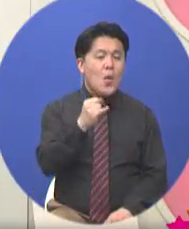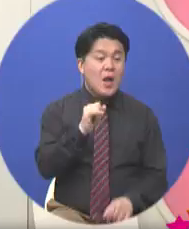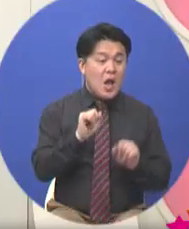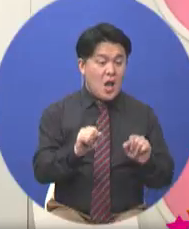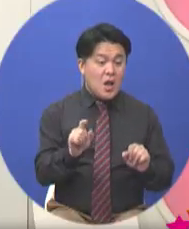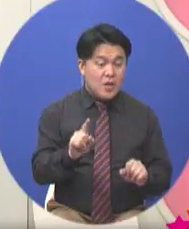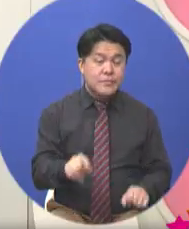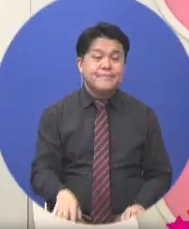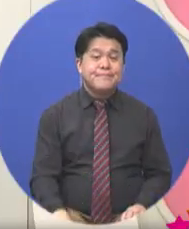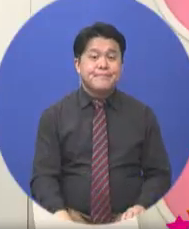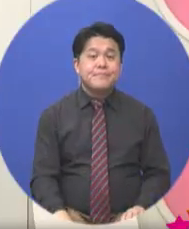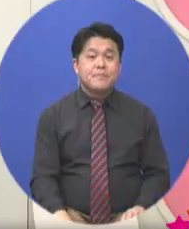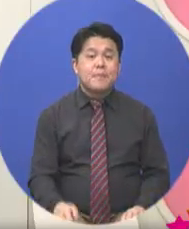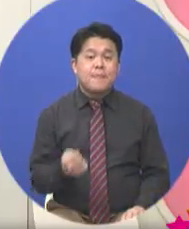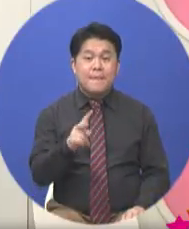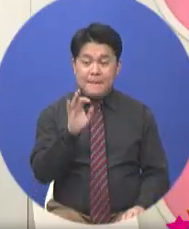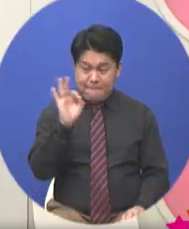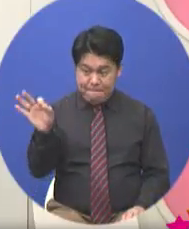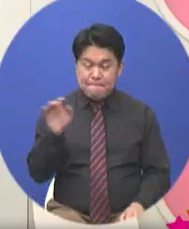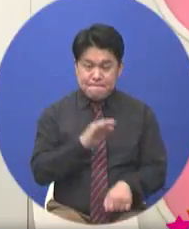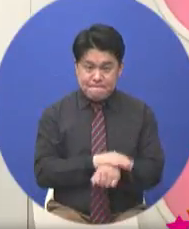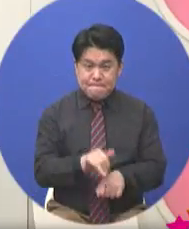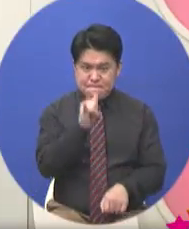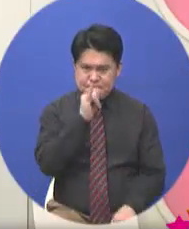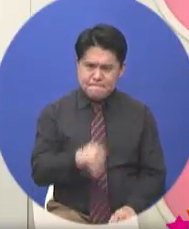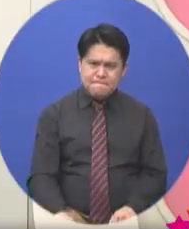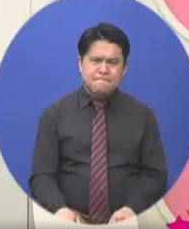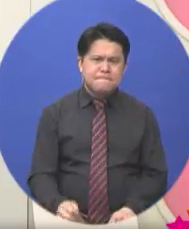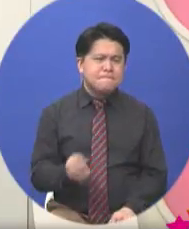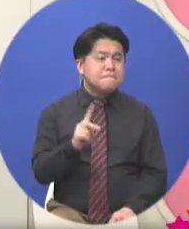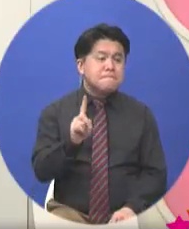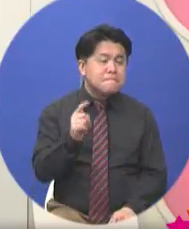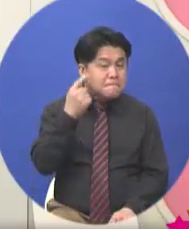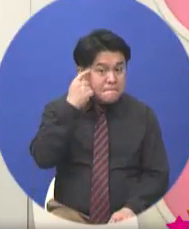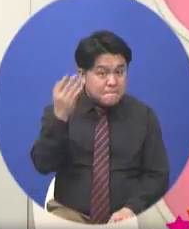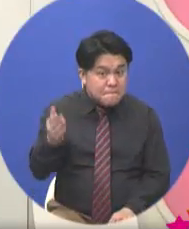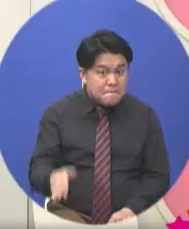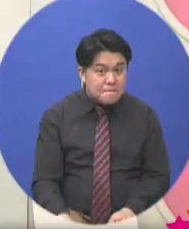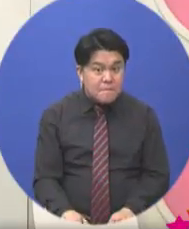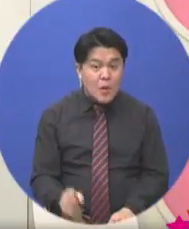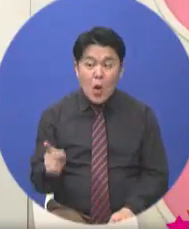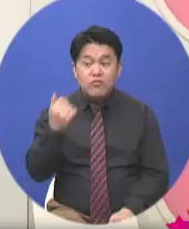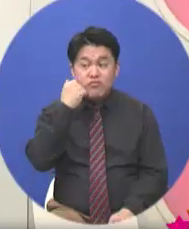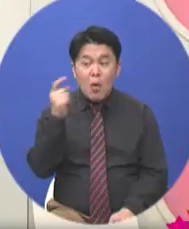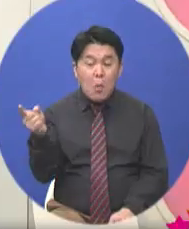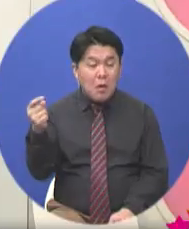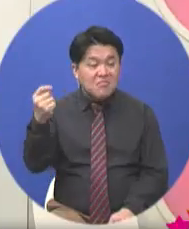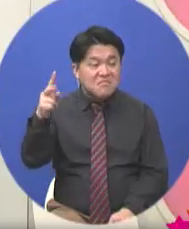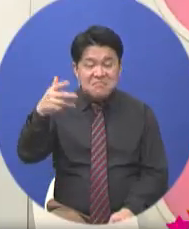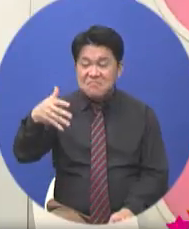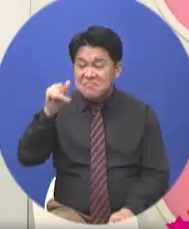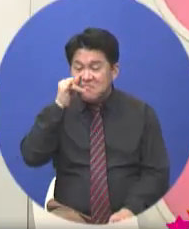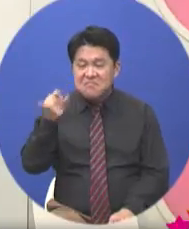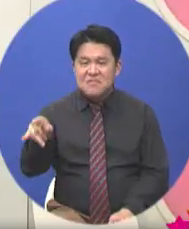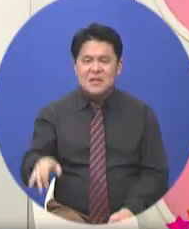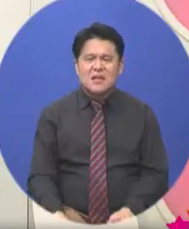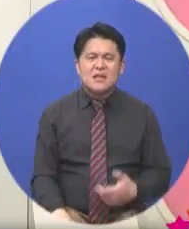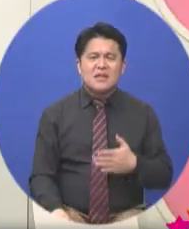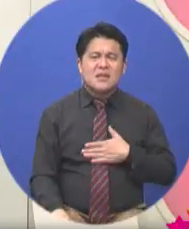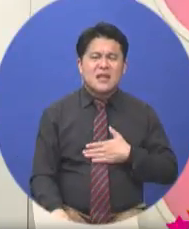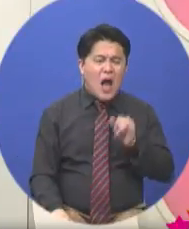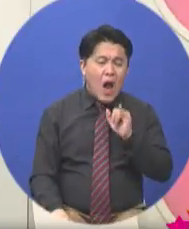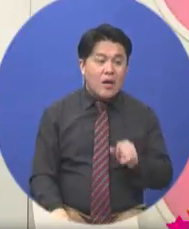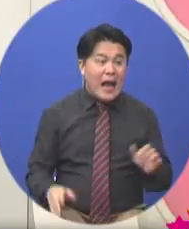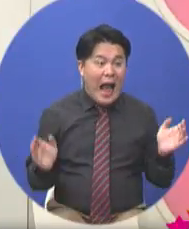잘 계시죠? 그랬더니 예, TV 보고 잘 계세요? 그래서 어떤 TV 보세요? 그랬더니 뭐 누구 나오는 연속곡이래. 전화 오는 거